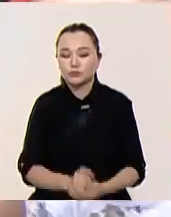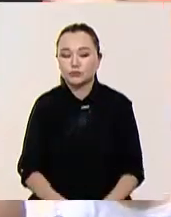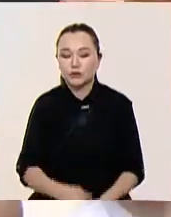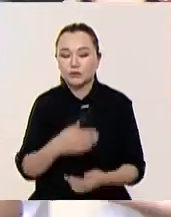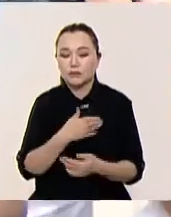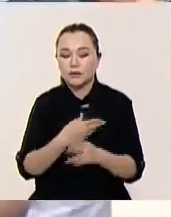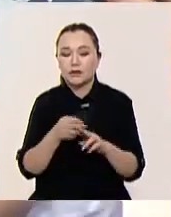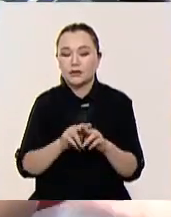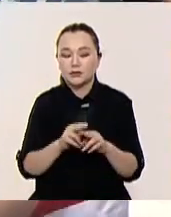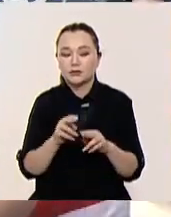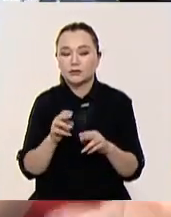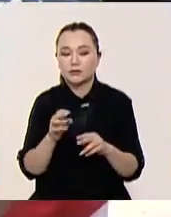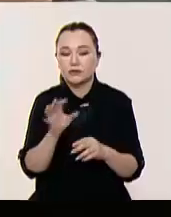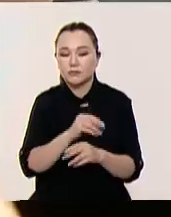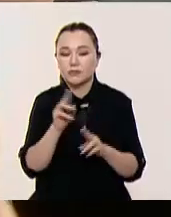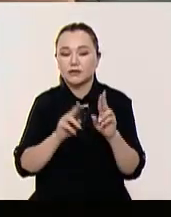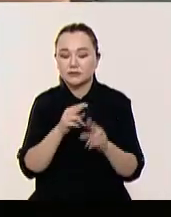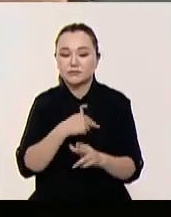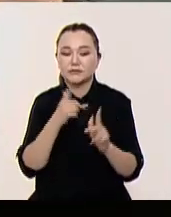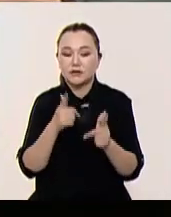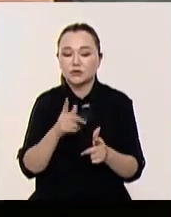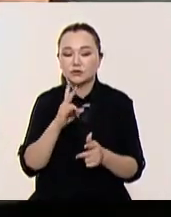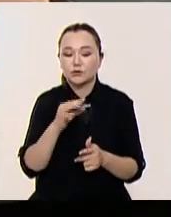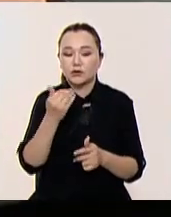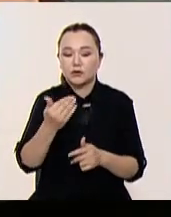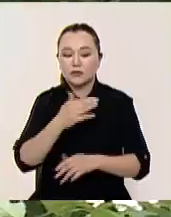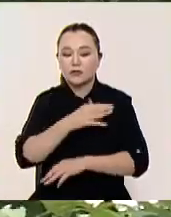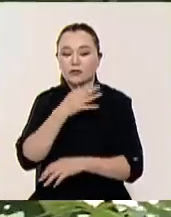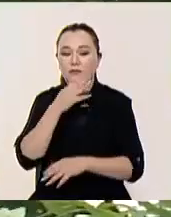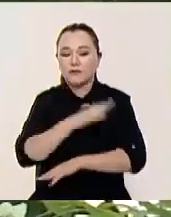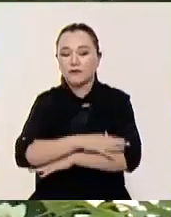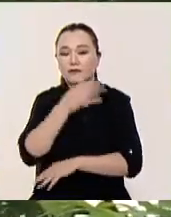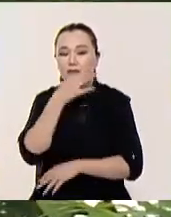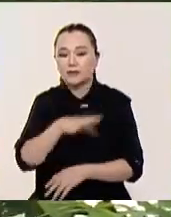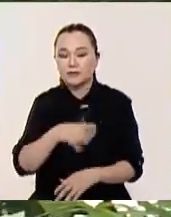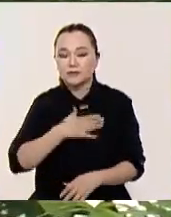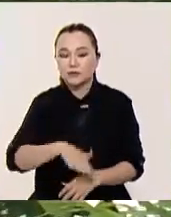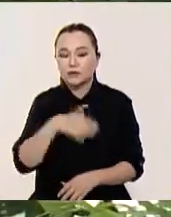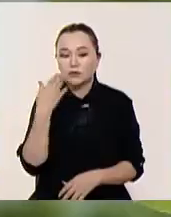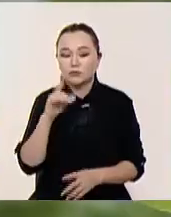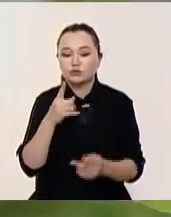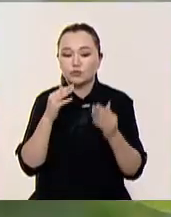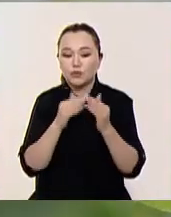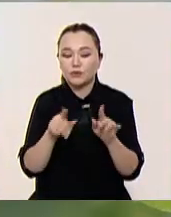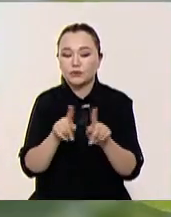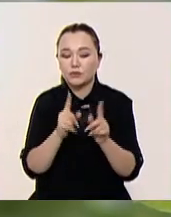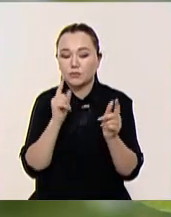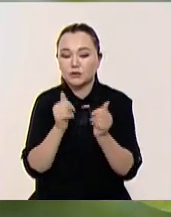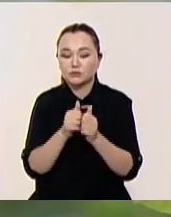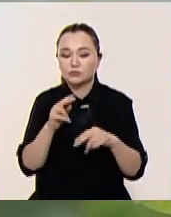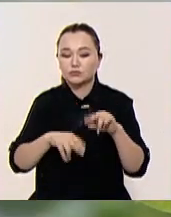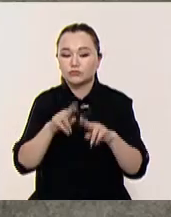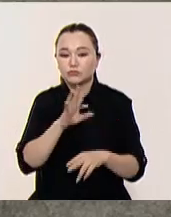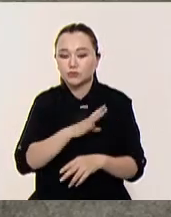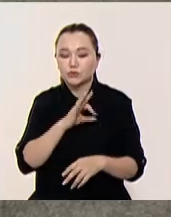Мы на этот компромисс, в принципе, согласны. Но их этот вариант не устроил. На вопрос жителей, почему дома построили так близко к друг другу,